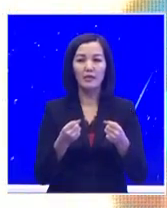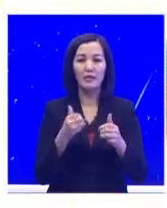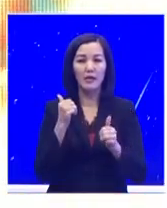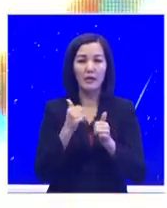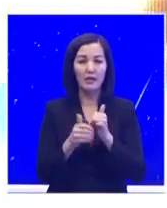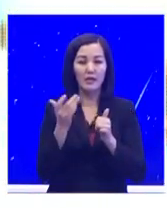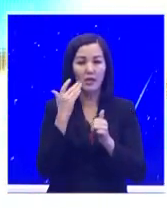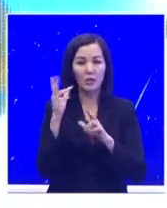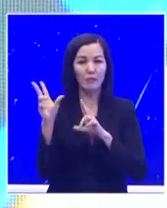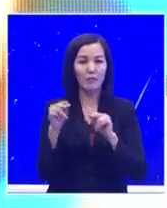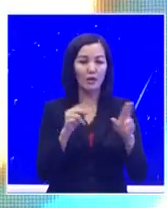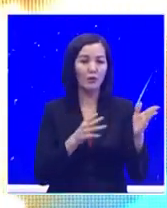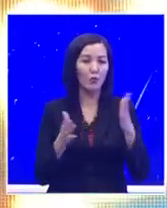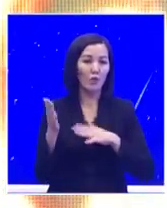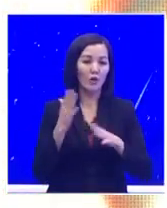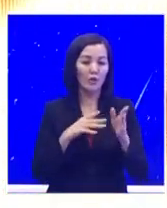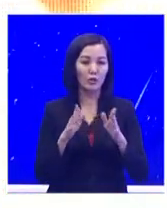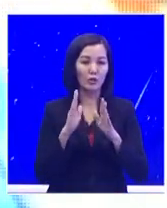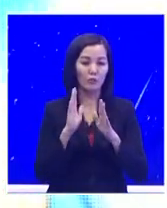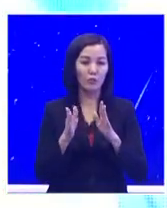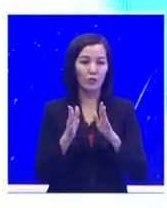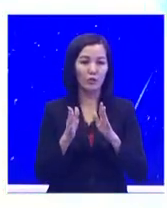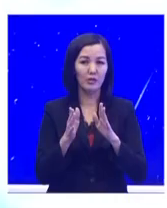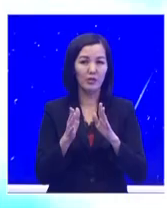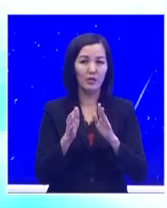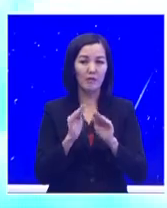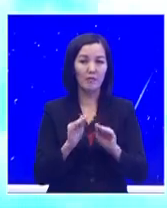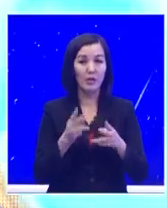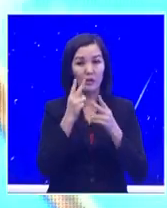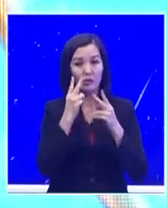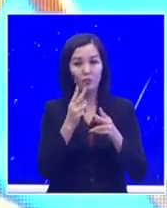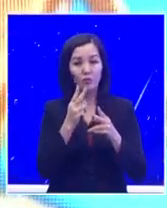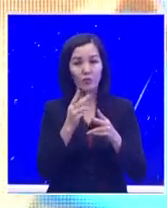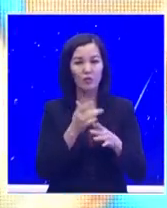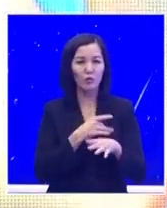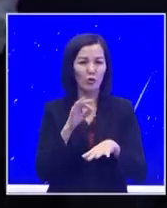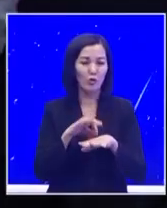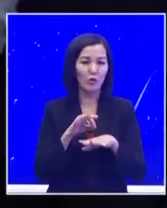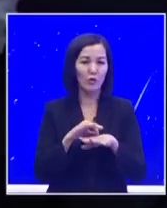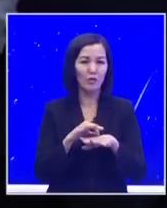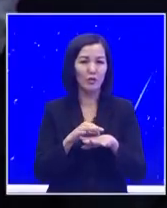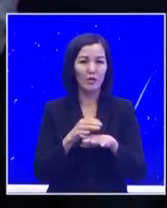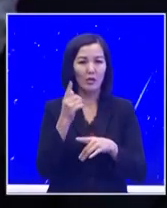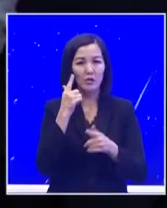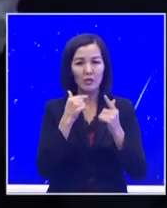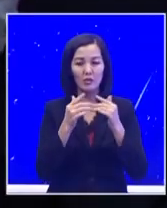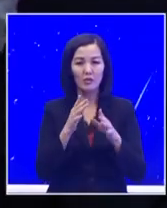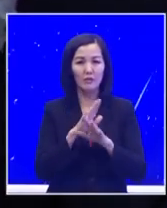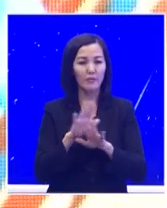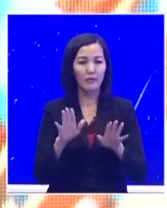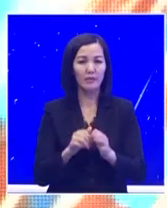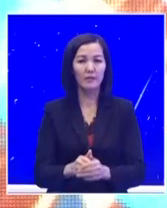арғашан бақыт пен қуаныш болсын. Балдарыңыз жанына неден көргенде жүрегің ауырады. Иә, көздерінен жас шықпасын